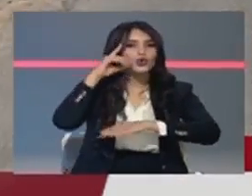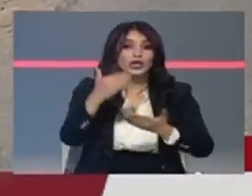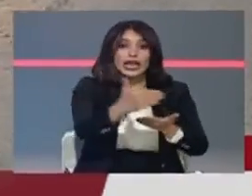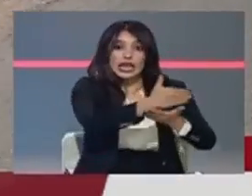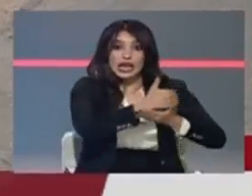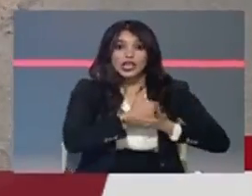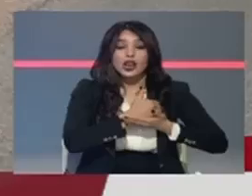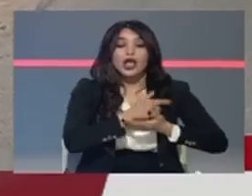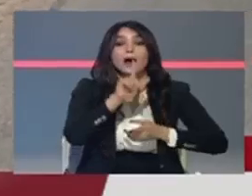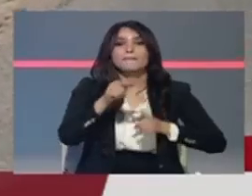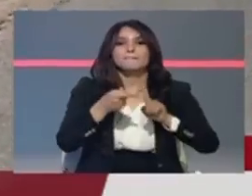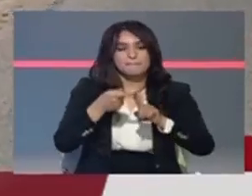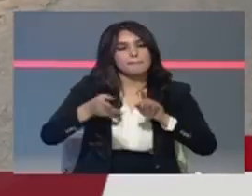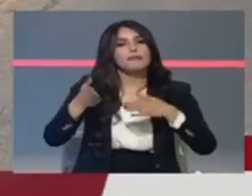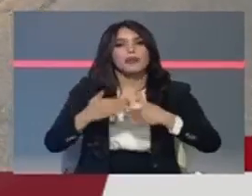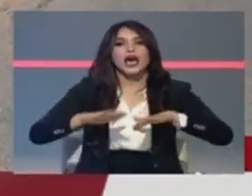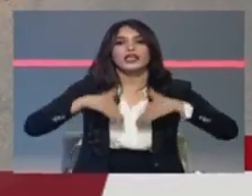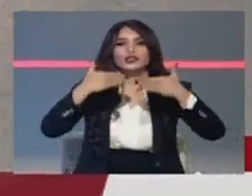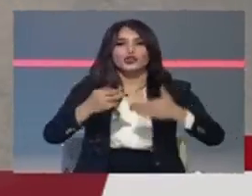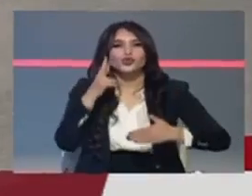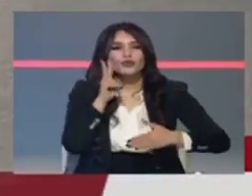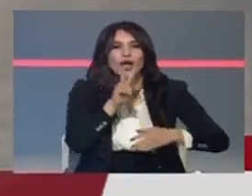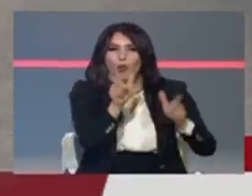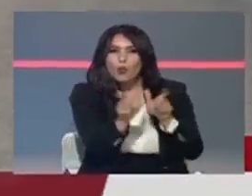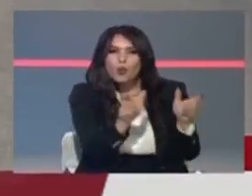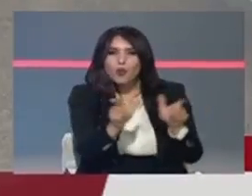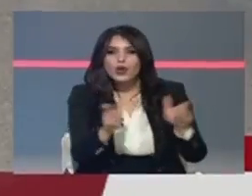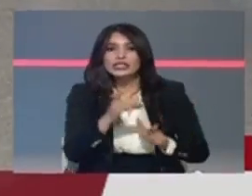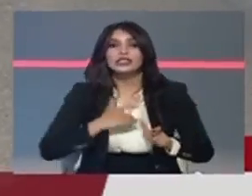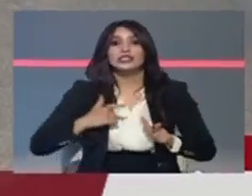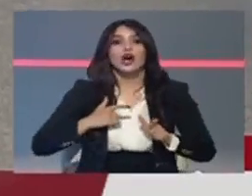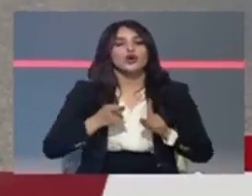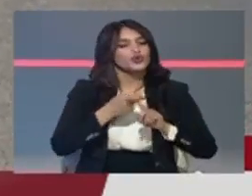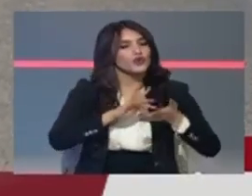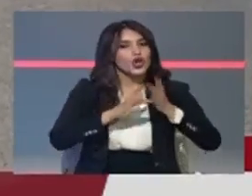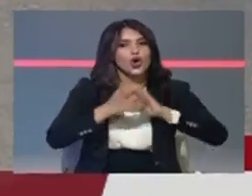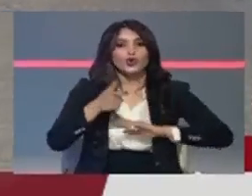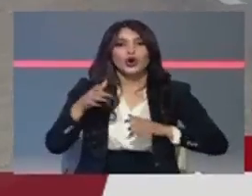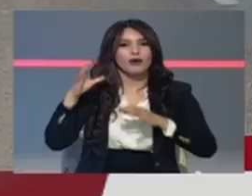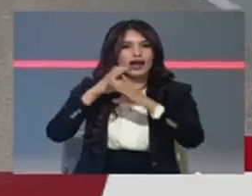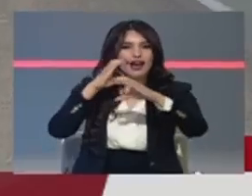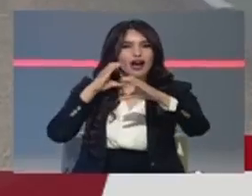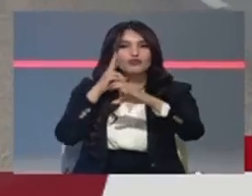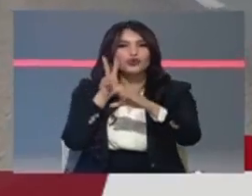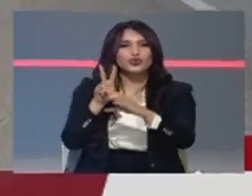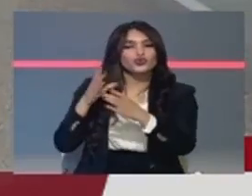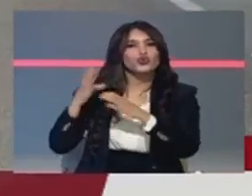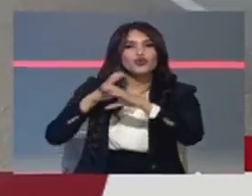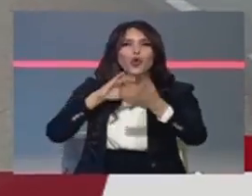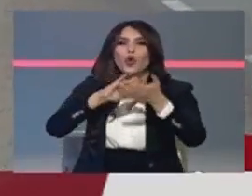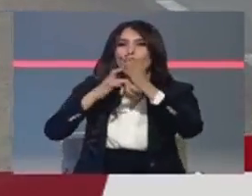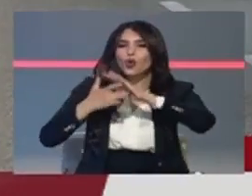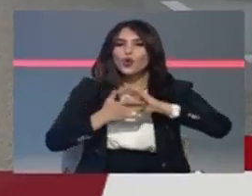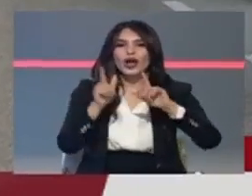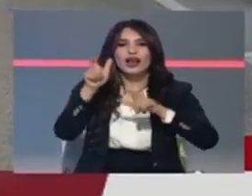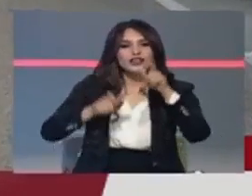من المعبر بعد استيفاء كل الإجراءات الصحية والإدارية لهؤلاء العائدين من ليبيا من قبل مختلف